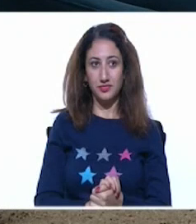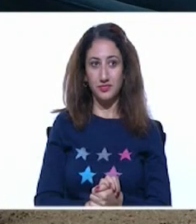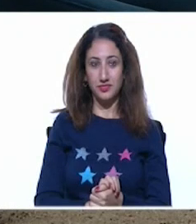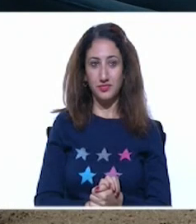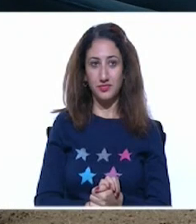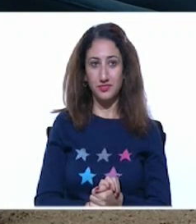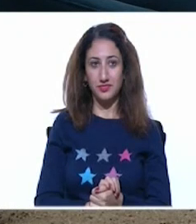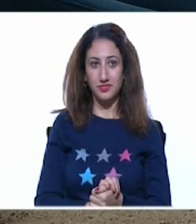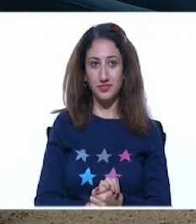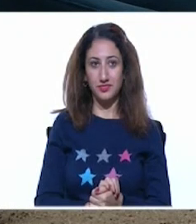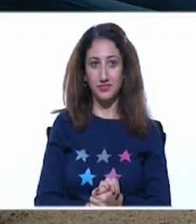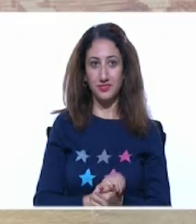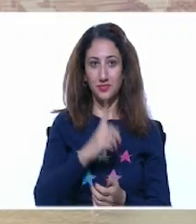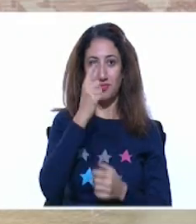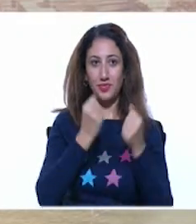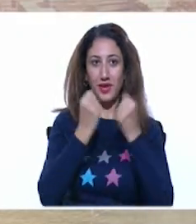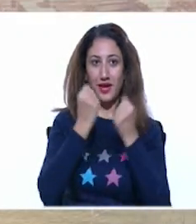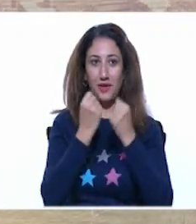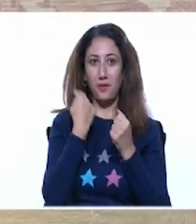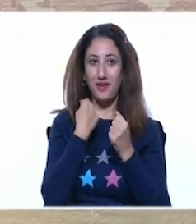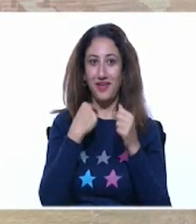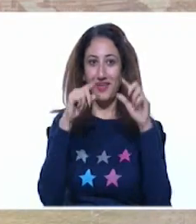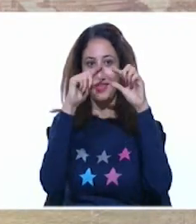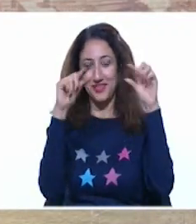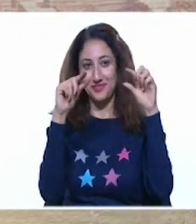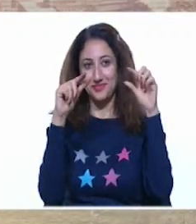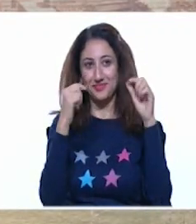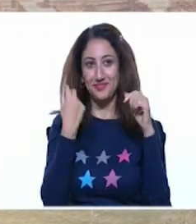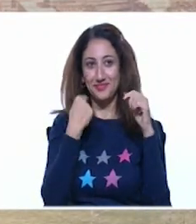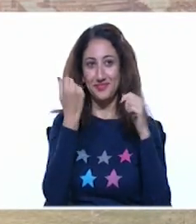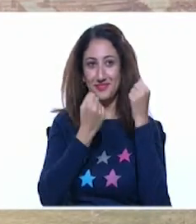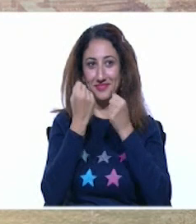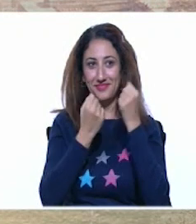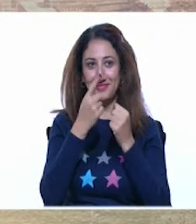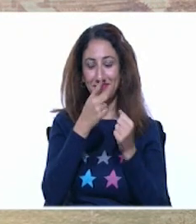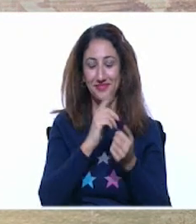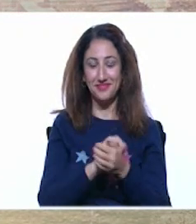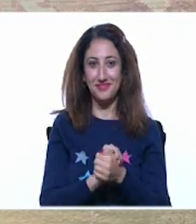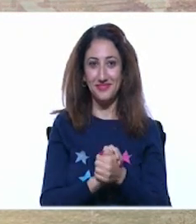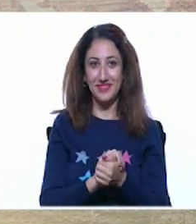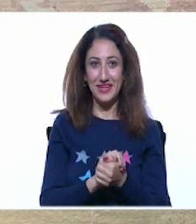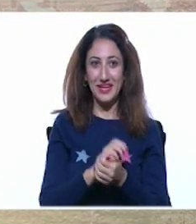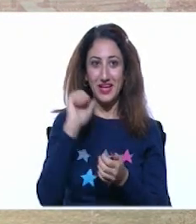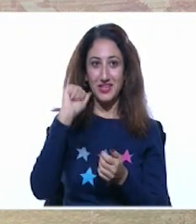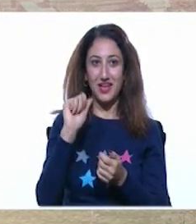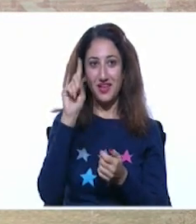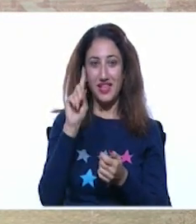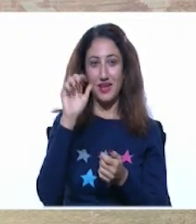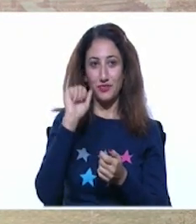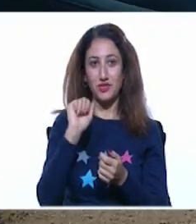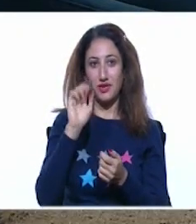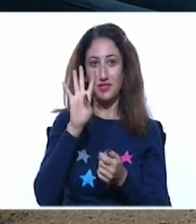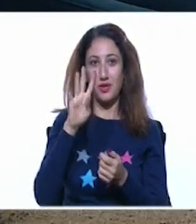عربي. يا جماعه دي رقم عربيه الاستاذ احمد استاذ مصطفى السحيب احمد ابو حاجه صاد الف صاد اربع